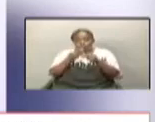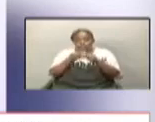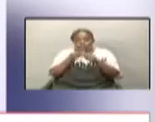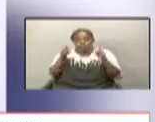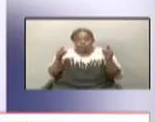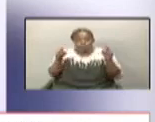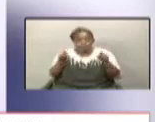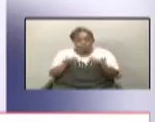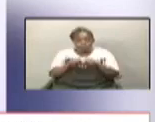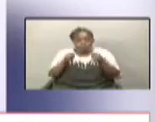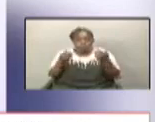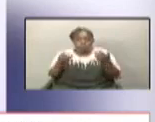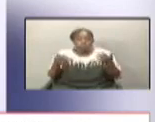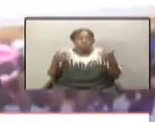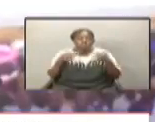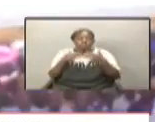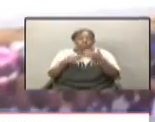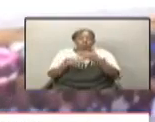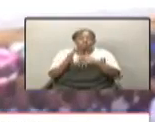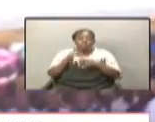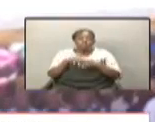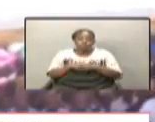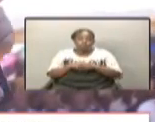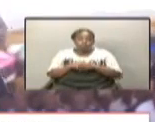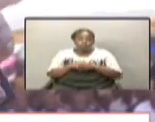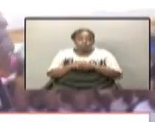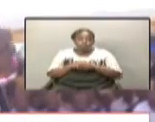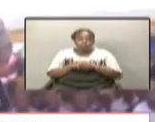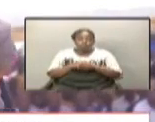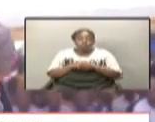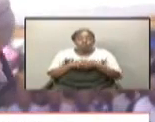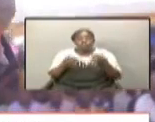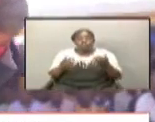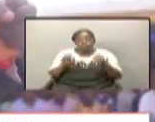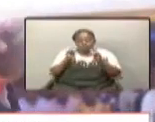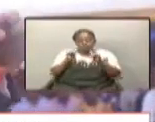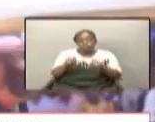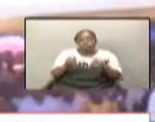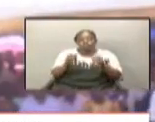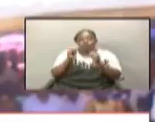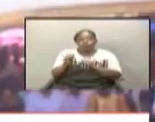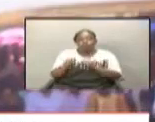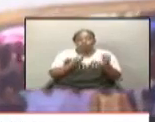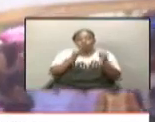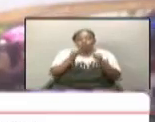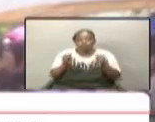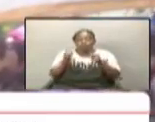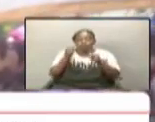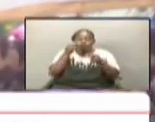badde ate Katonda Wameli leaves behind a very very strong legacy